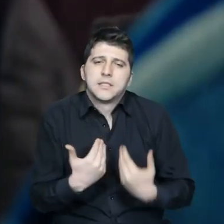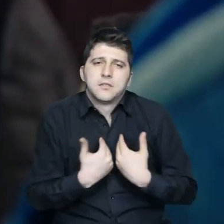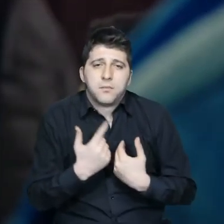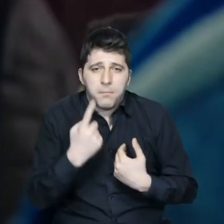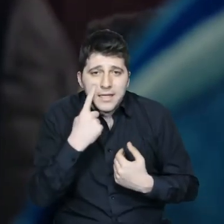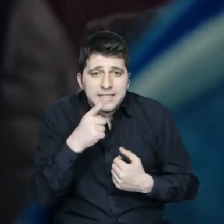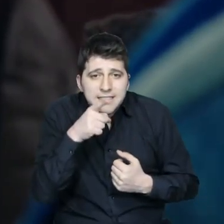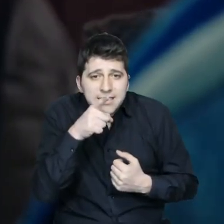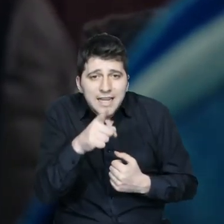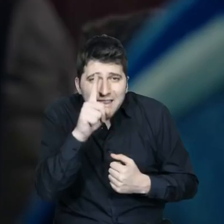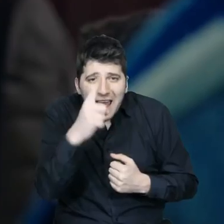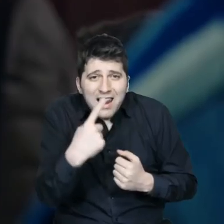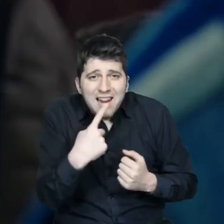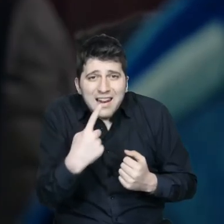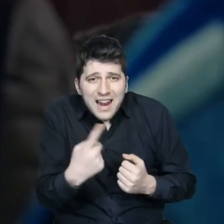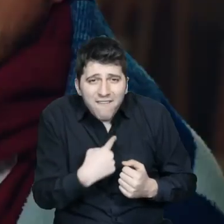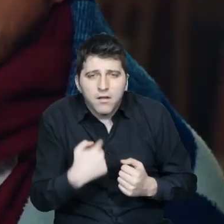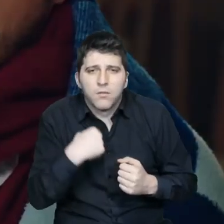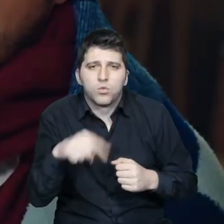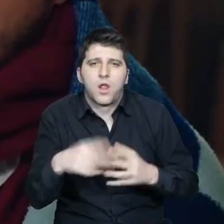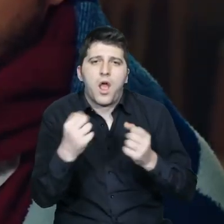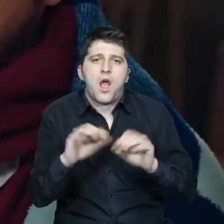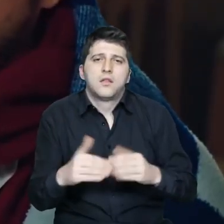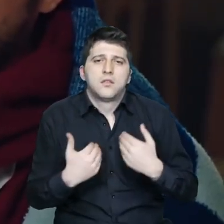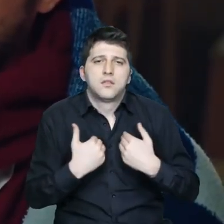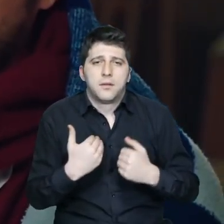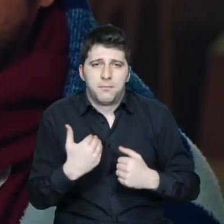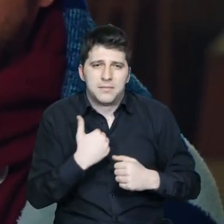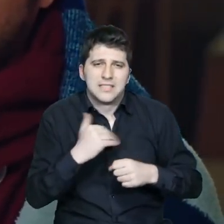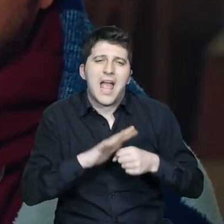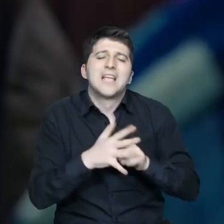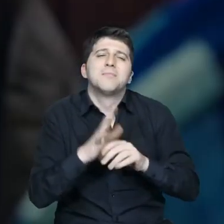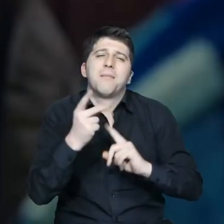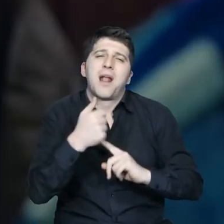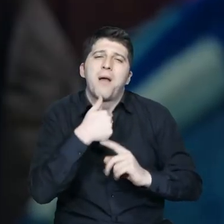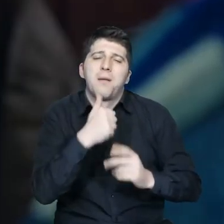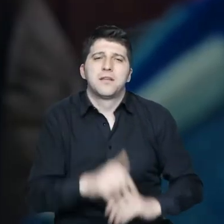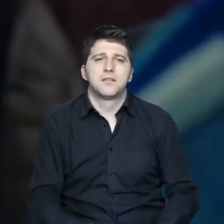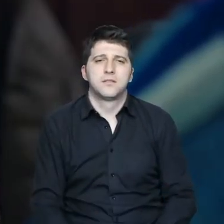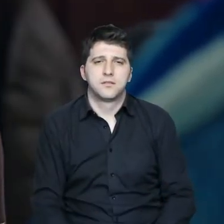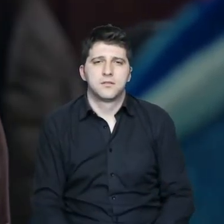Bak senin tek lafına burada kaldık. Bizi ezme İbrahim abi.